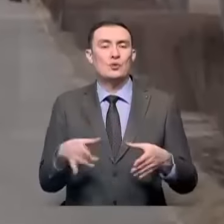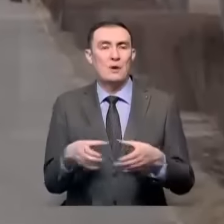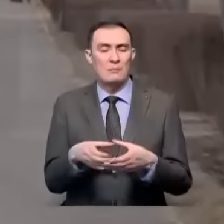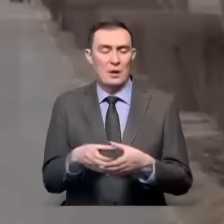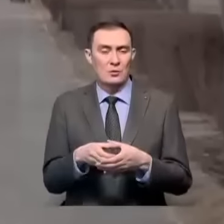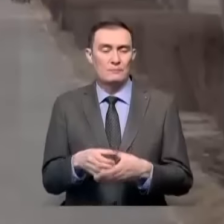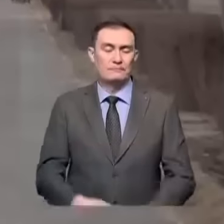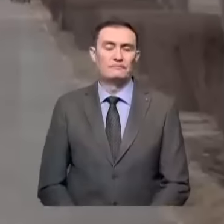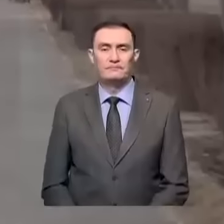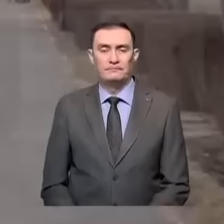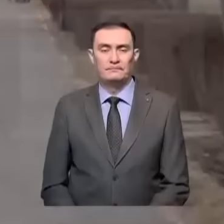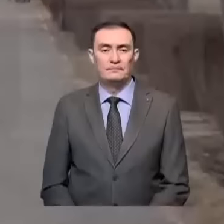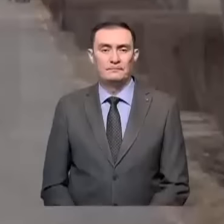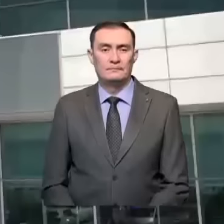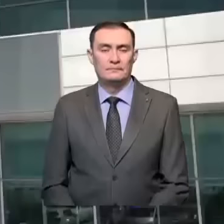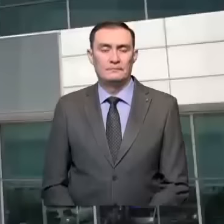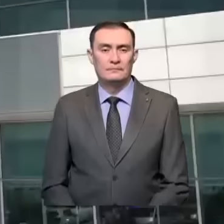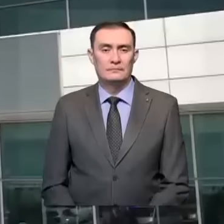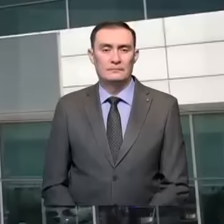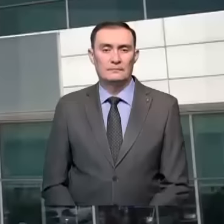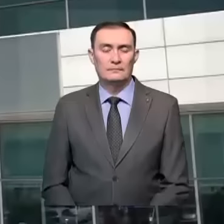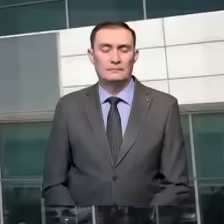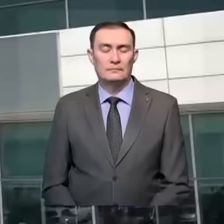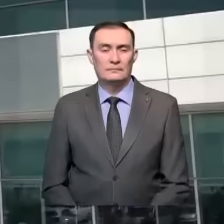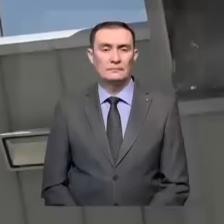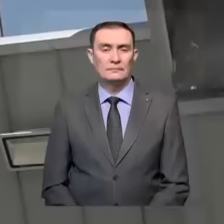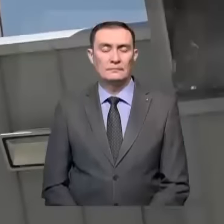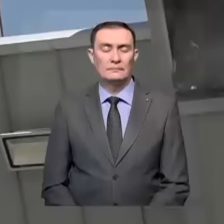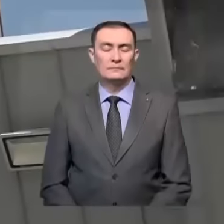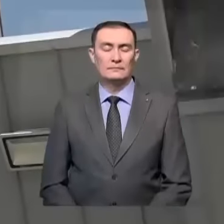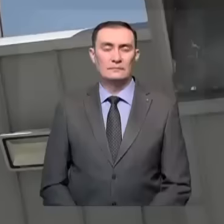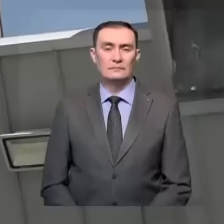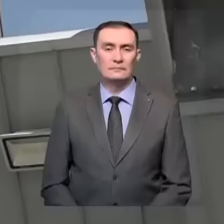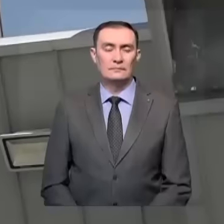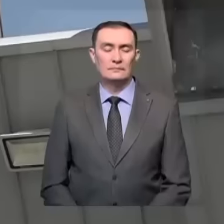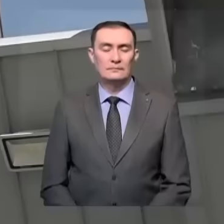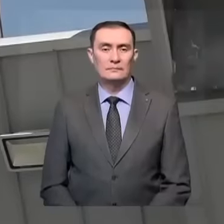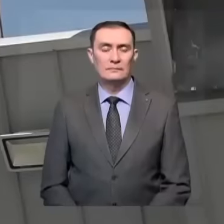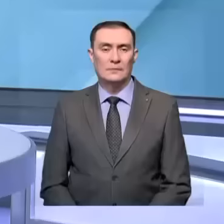рамках пакетного тура. Тамара Степанова, Ренат Дусалиев, Актау, 24 КИЗ.